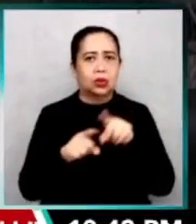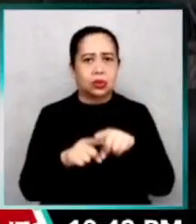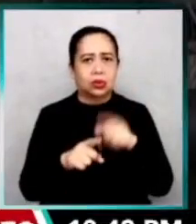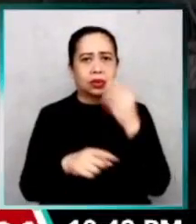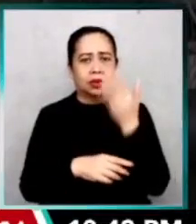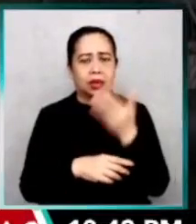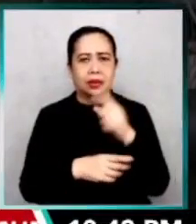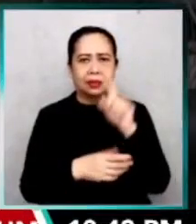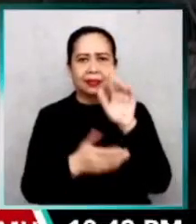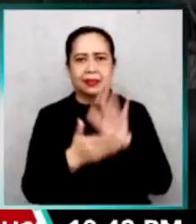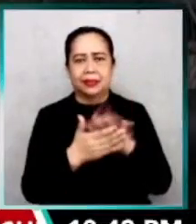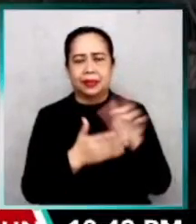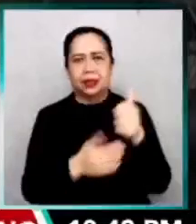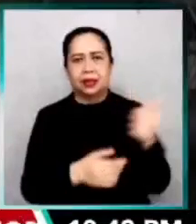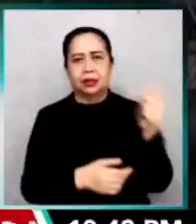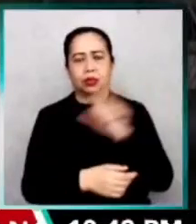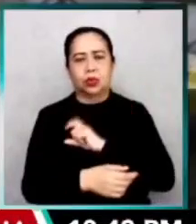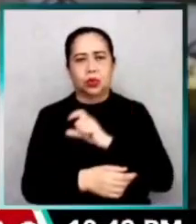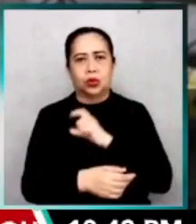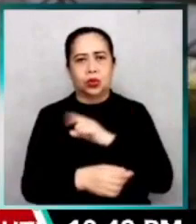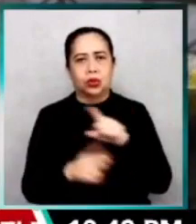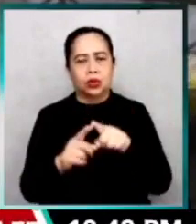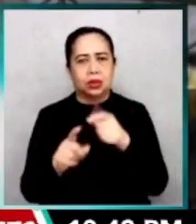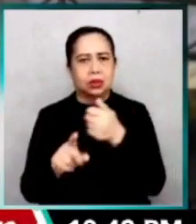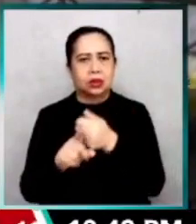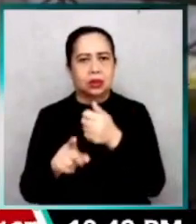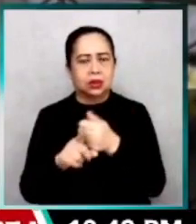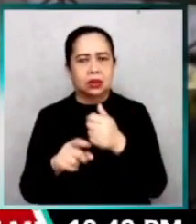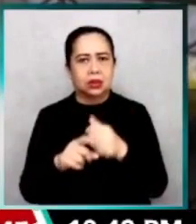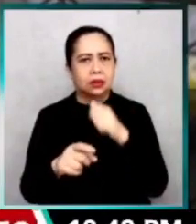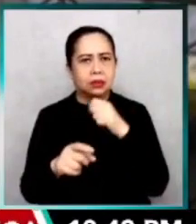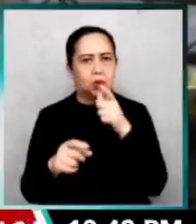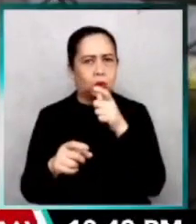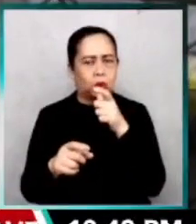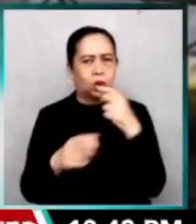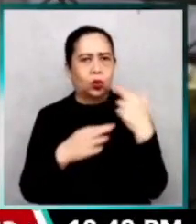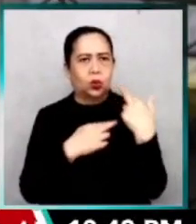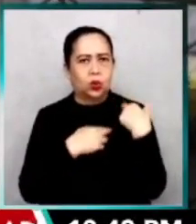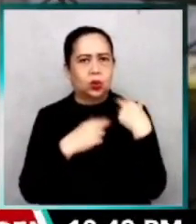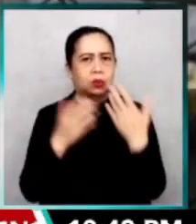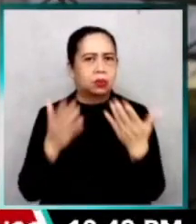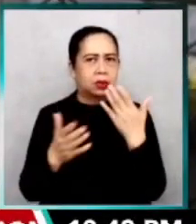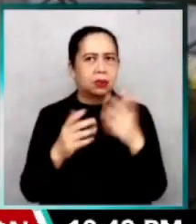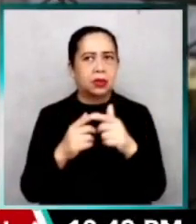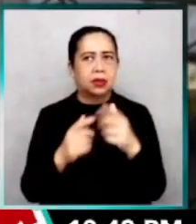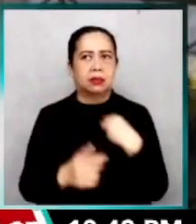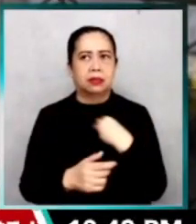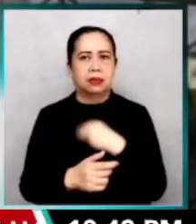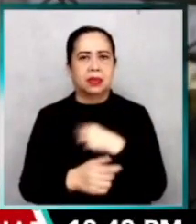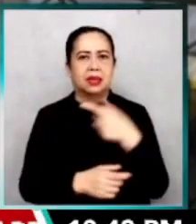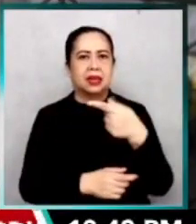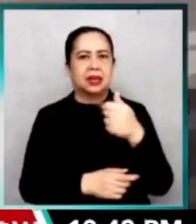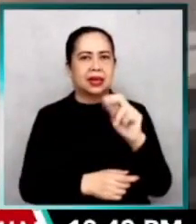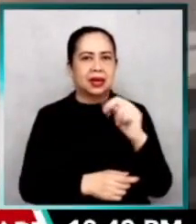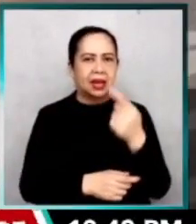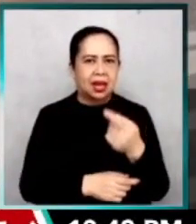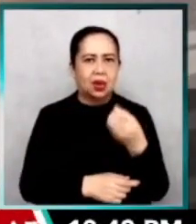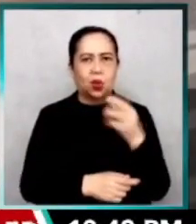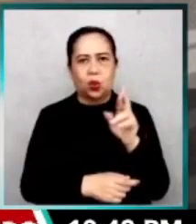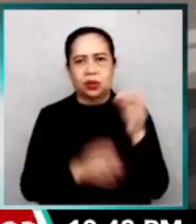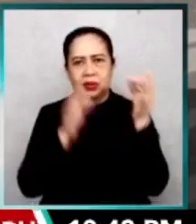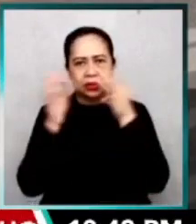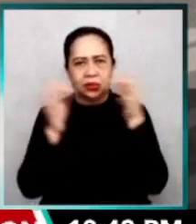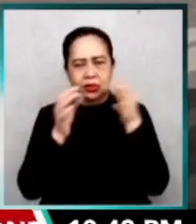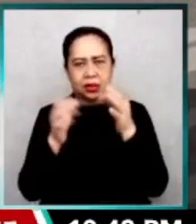ng pulisya, tinarget mismo ang pamilya ng mga di patukoy na salarin na posibleng mga miyembro ng gang o drug cartel. Noong nakaraang